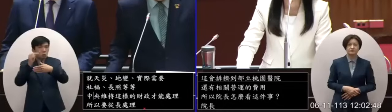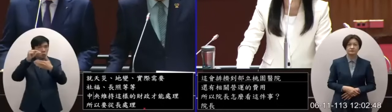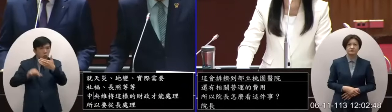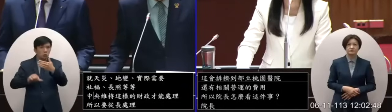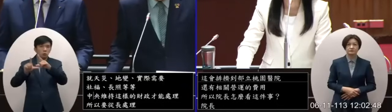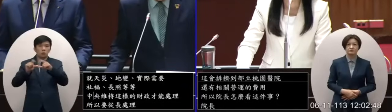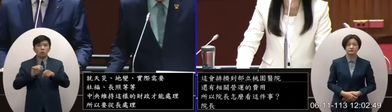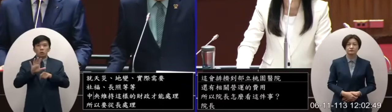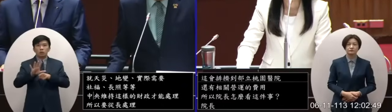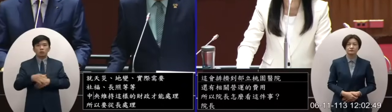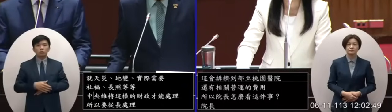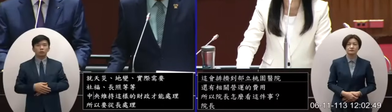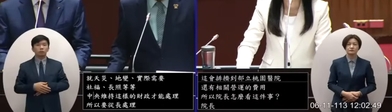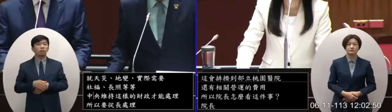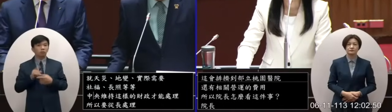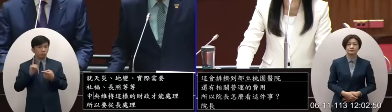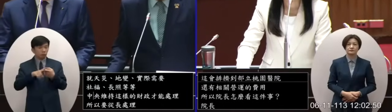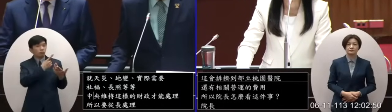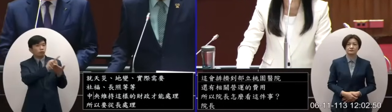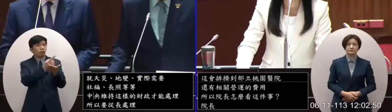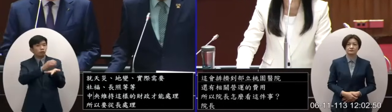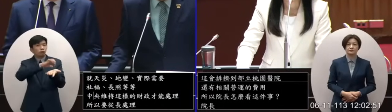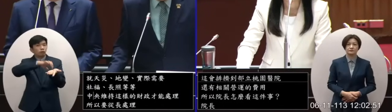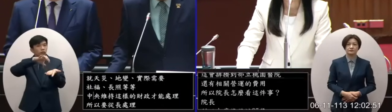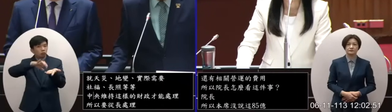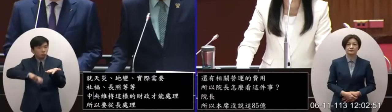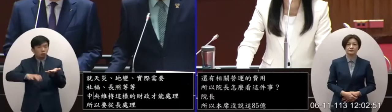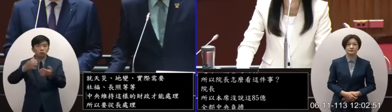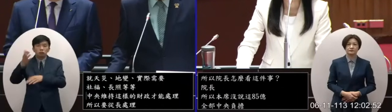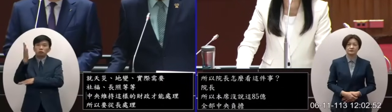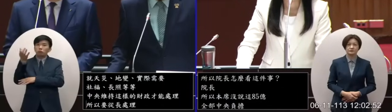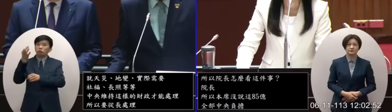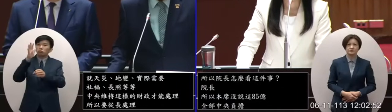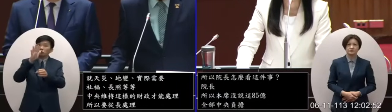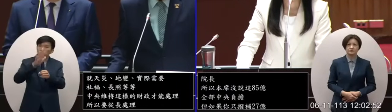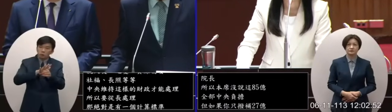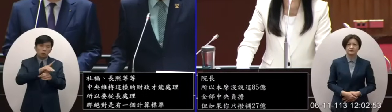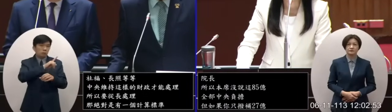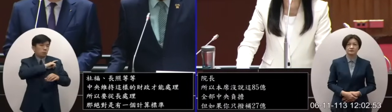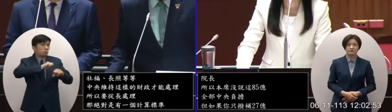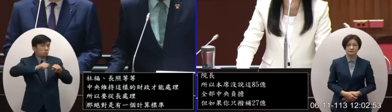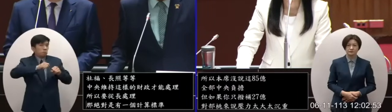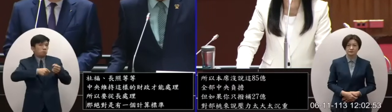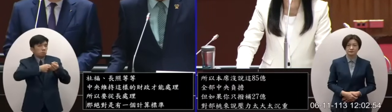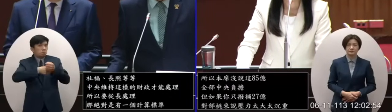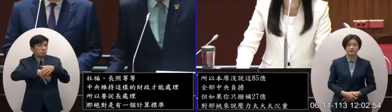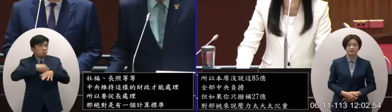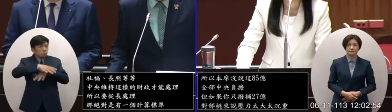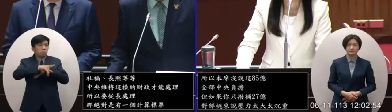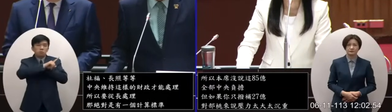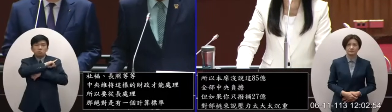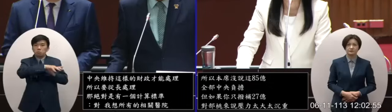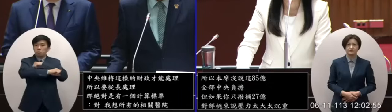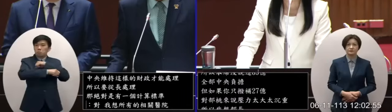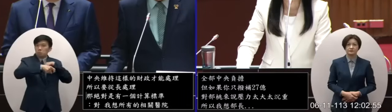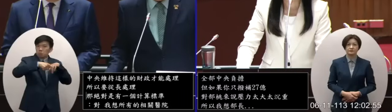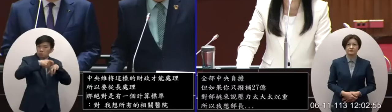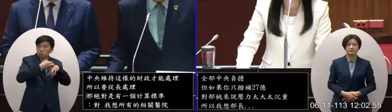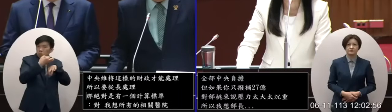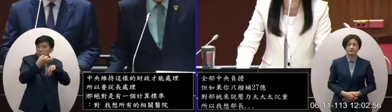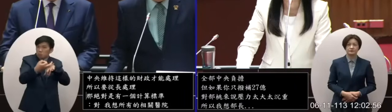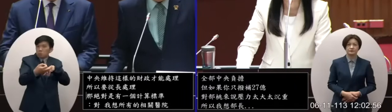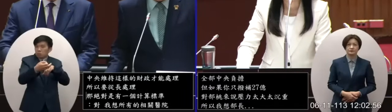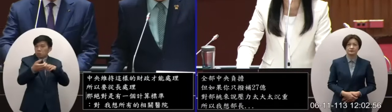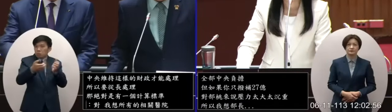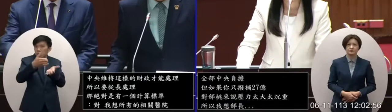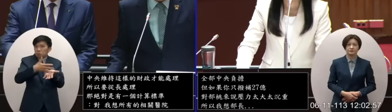所有的相关的医院大概都补助跟自筹或者用自己的基金去